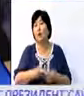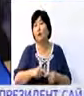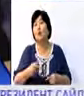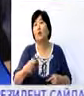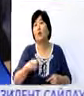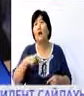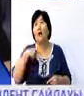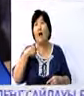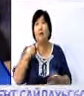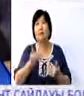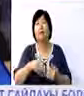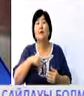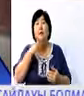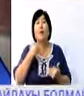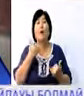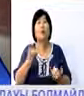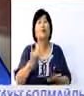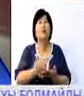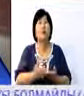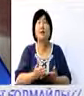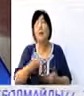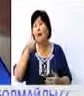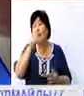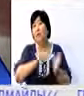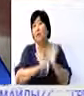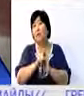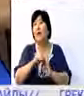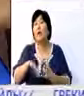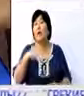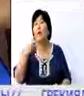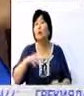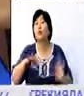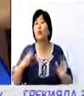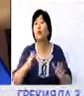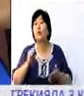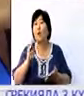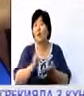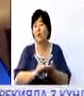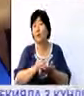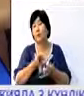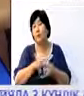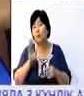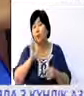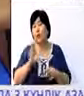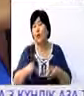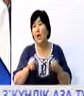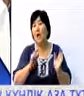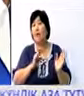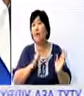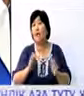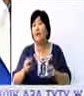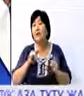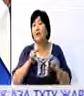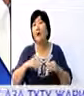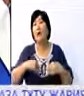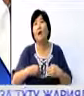соған айтқан істеп көңілін табуға тырысамыз біз. Жалпы жыл басынан бері аймағымызда 30 оқыс оқиға тіркеліпті. Осыған орай судағы қауіпсіздік жағдайларын бақылау,